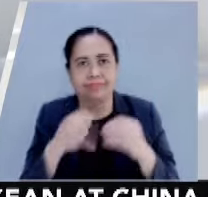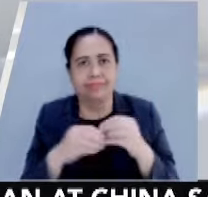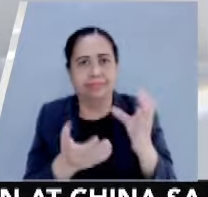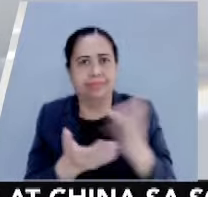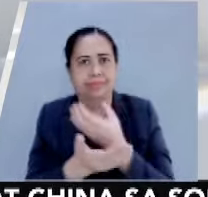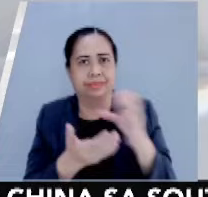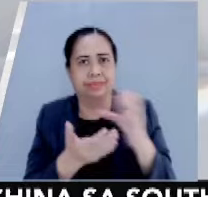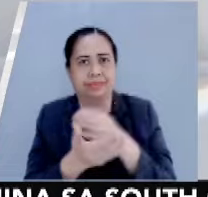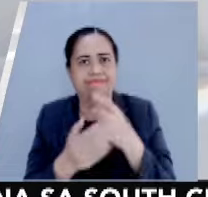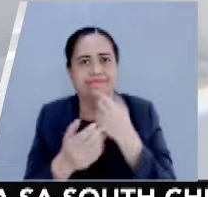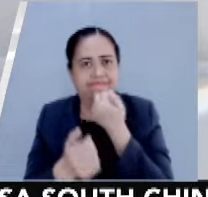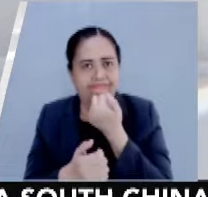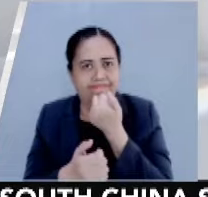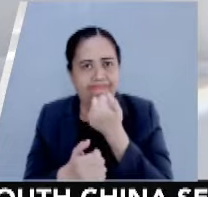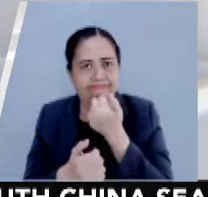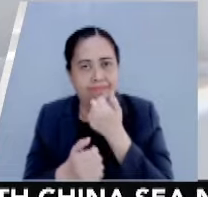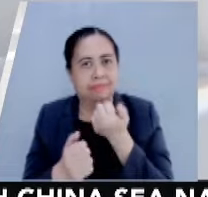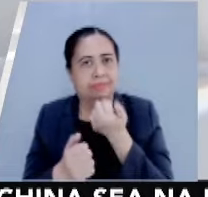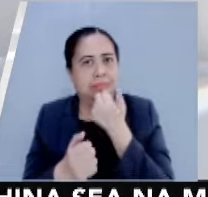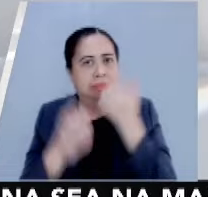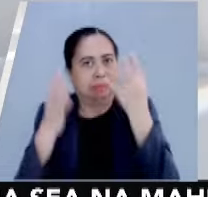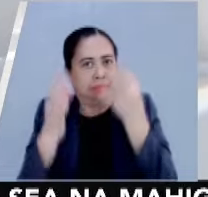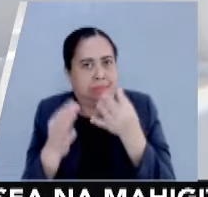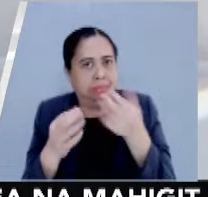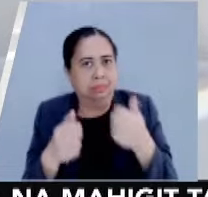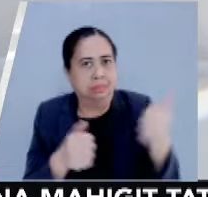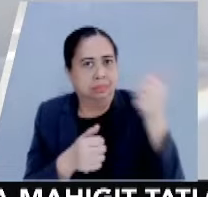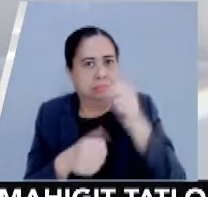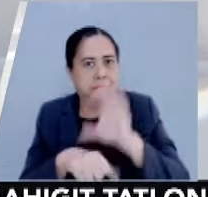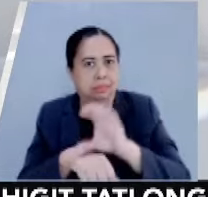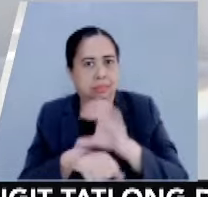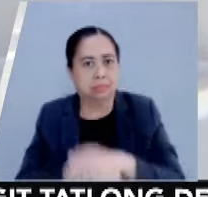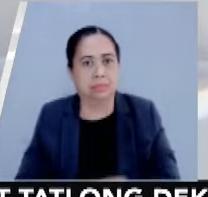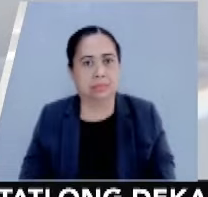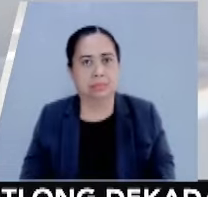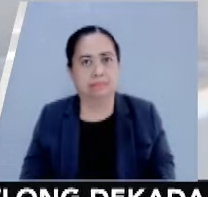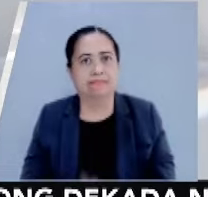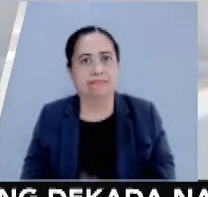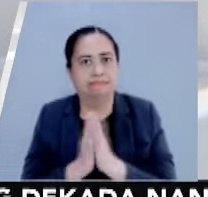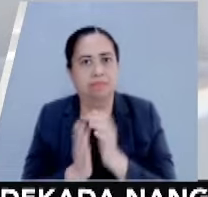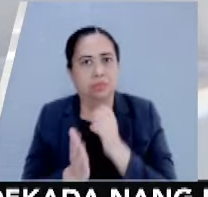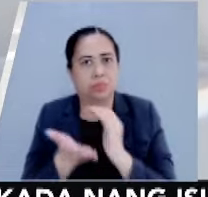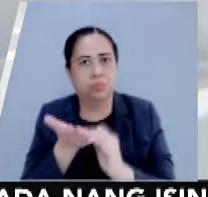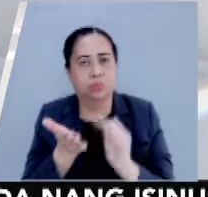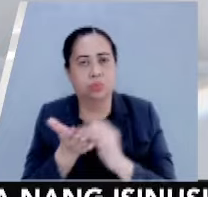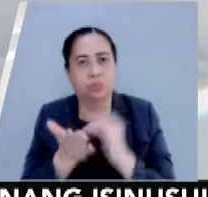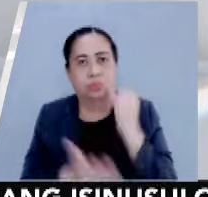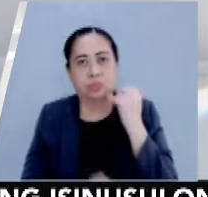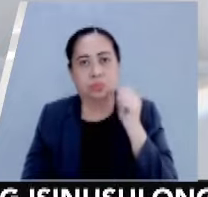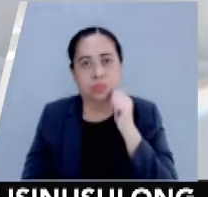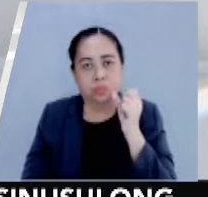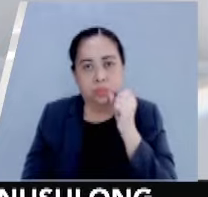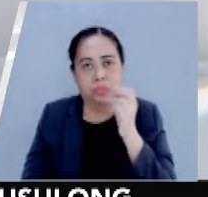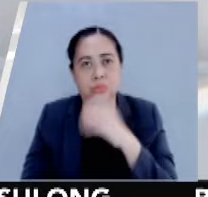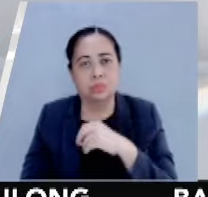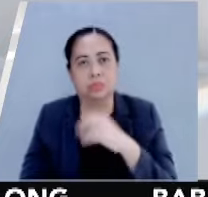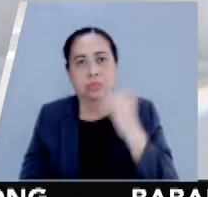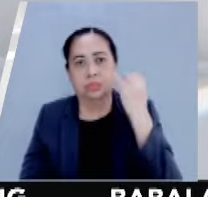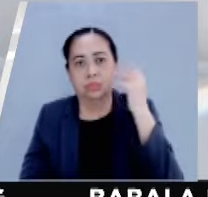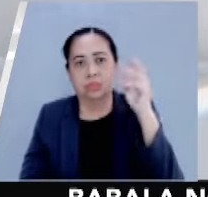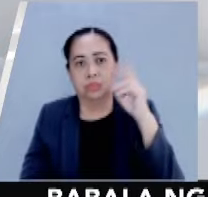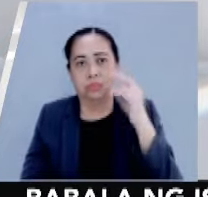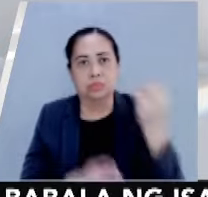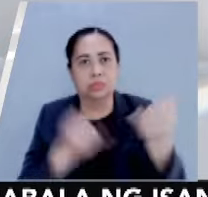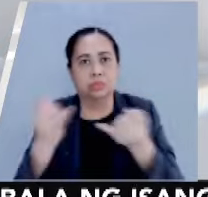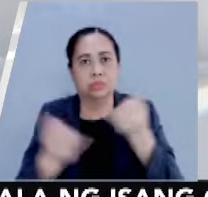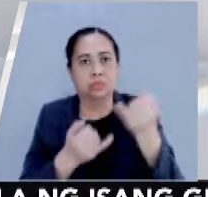Inaamin daw niyang may mga maling desisyon ng pamunuan ng simbahan. Humingi rin siya ng tawag kina Julian at Jessica Villarubin na inanyayahan nilang